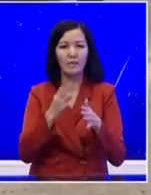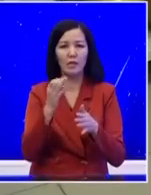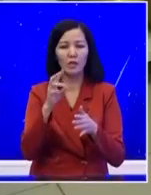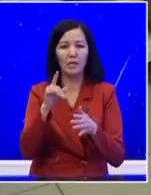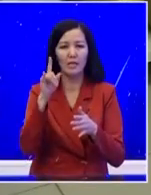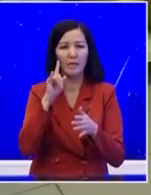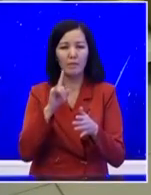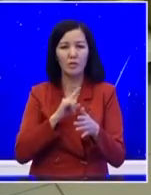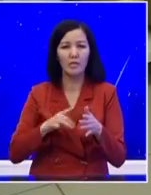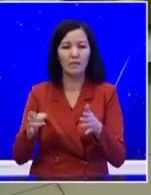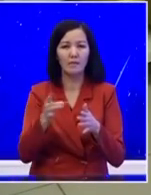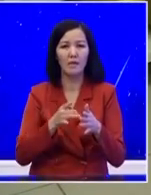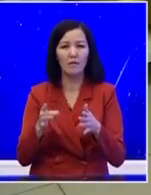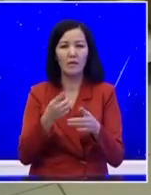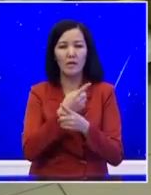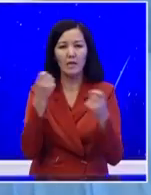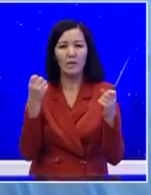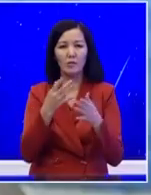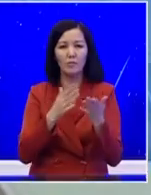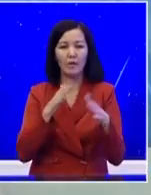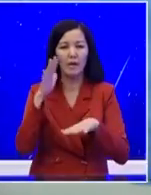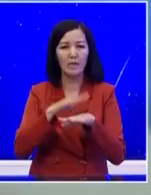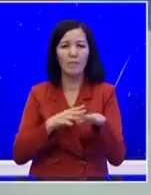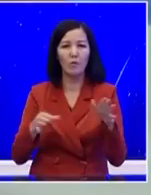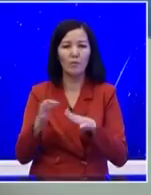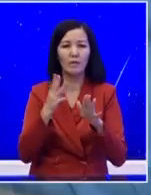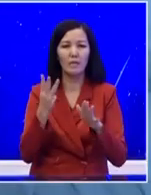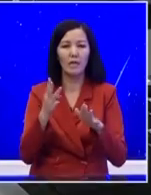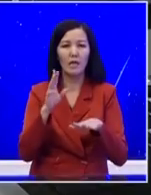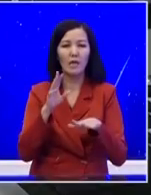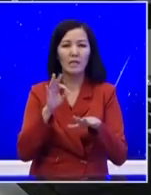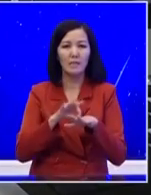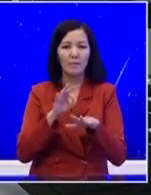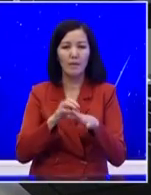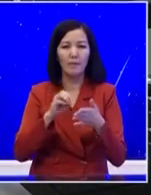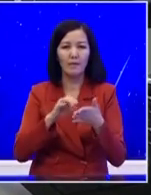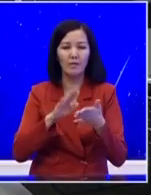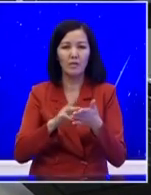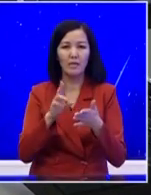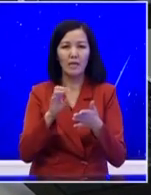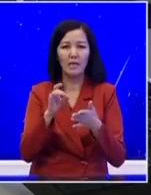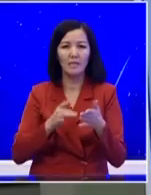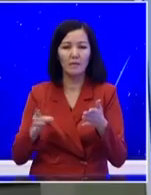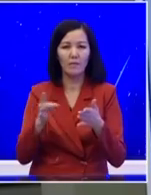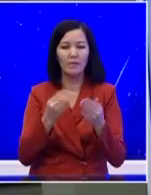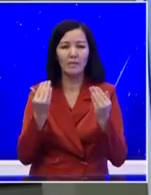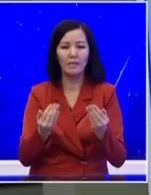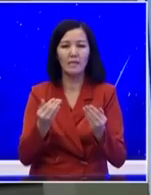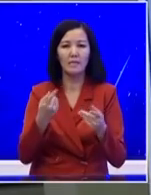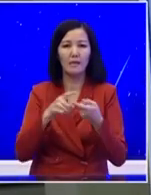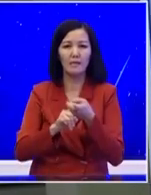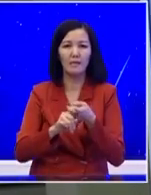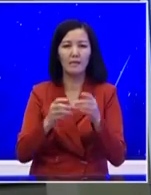Щелекембекши Казахского района. Как сообщили в пресс-службе акима области, 3 случая заболевания подтверждены и в Кигенском районе. Здесь